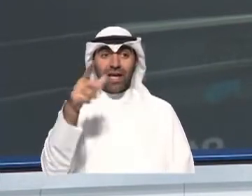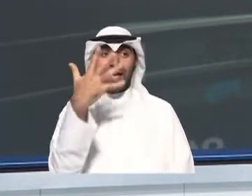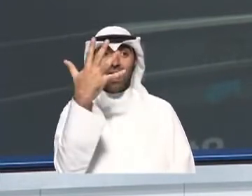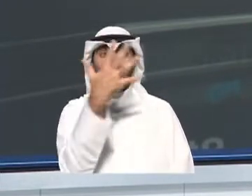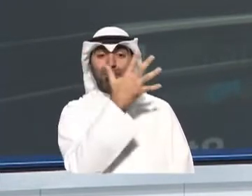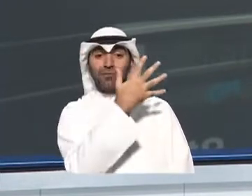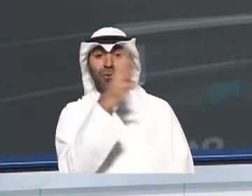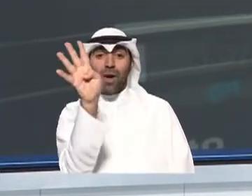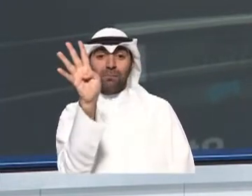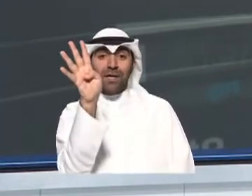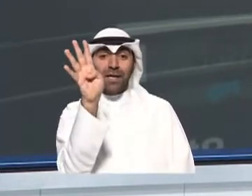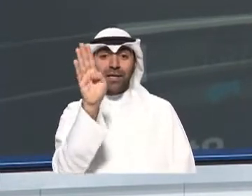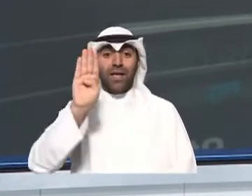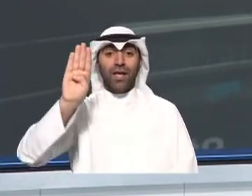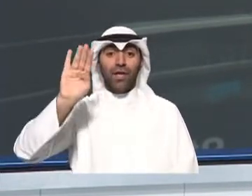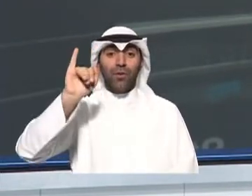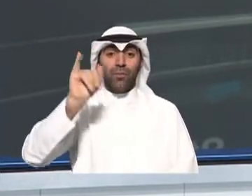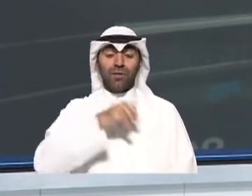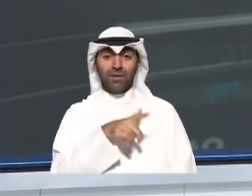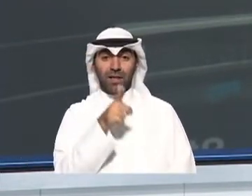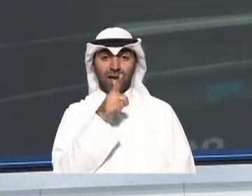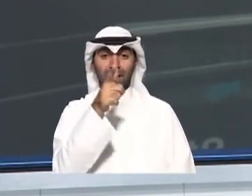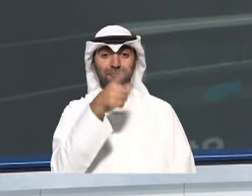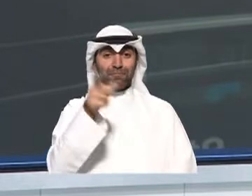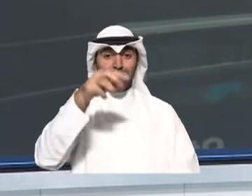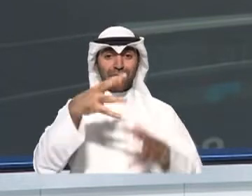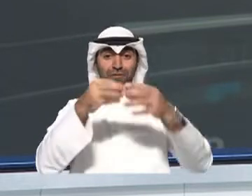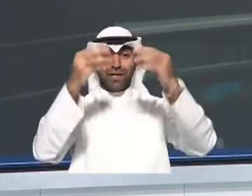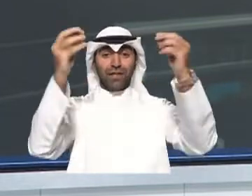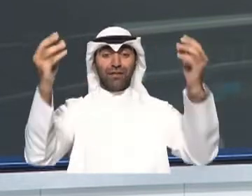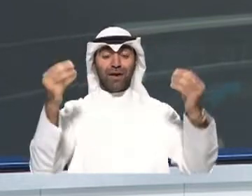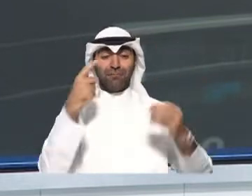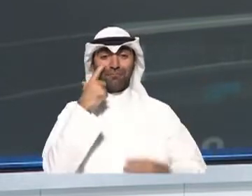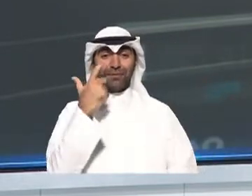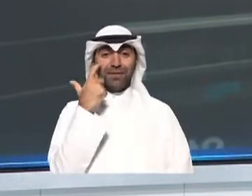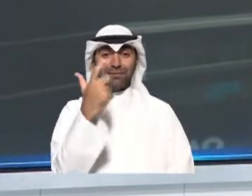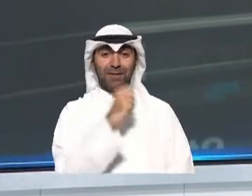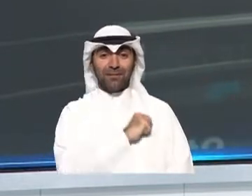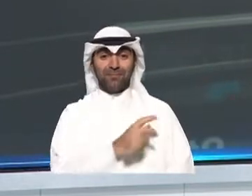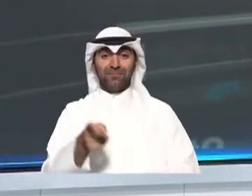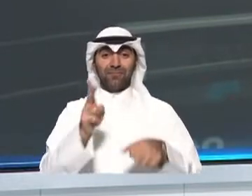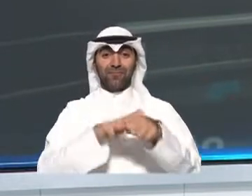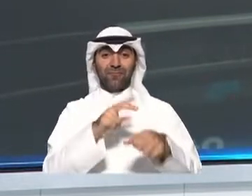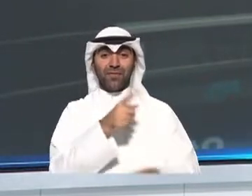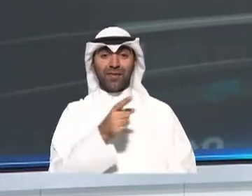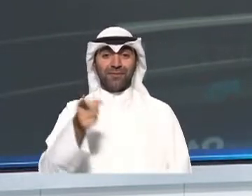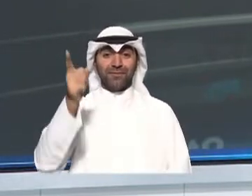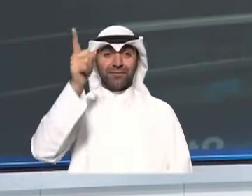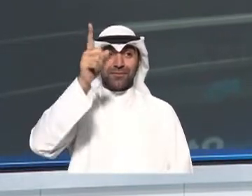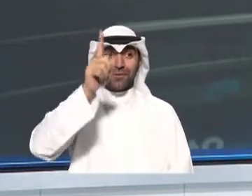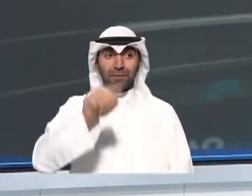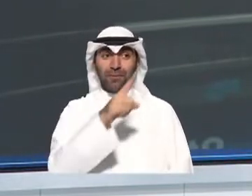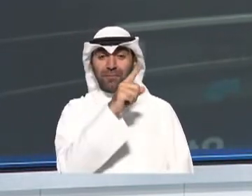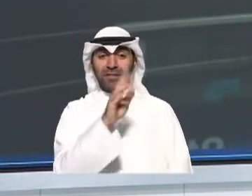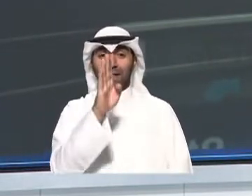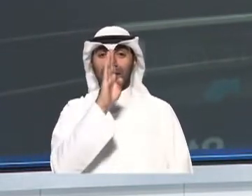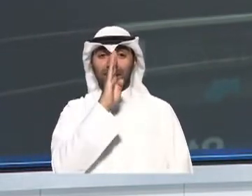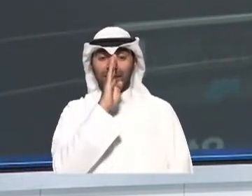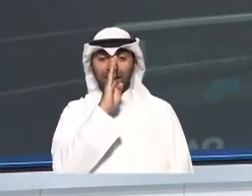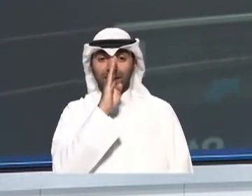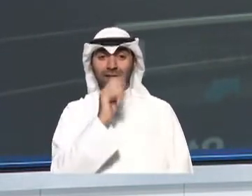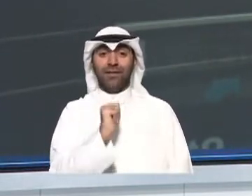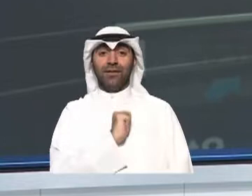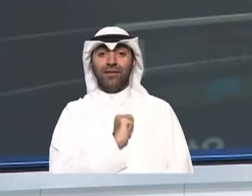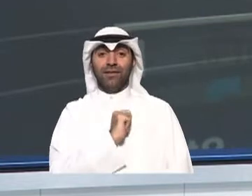تكون صافية بشكل عام. العظمى 47 والصغرى 30 درجة مئوية. راح يستمر معنا نشاط الرياح الشمالية الغربية في يوم